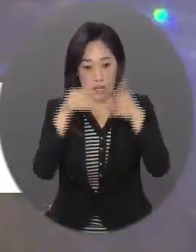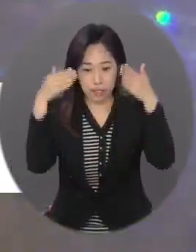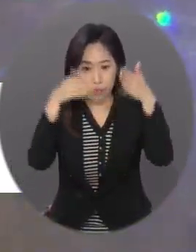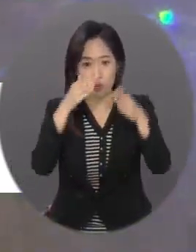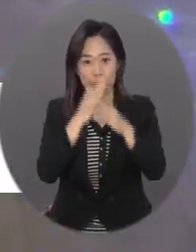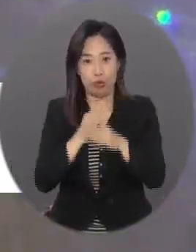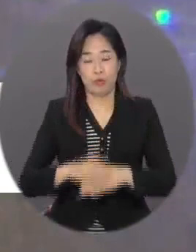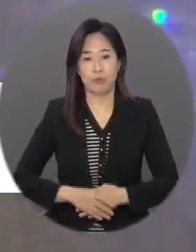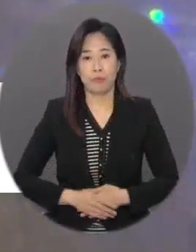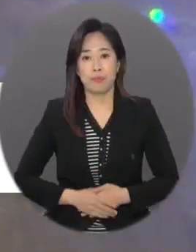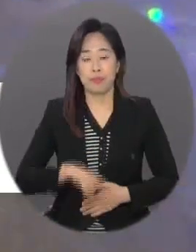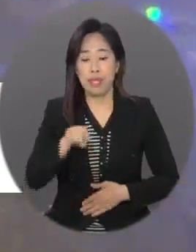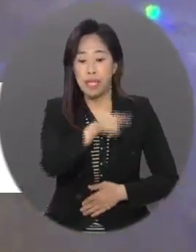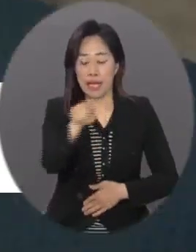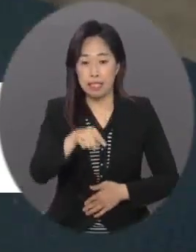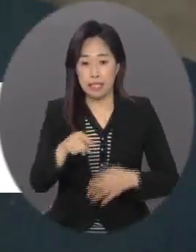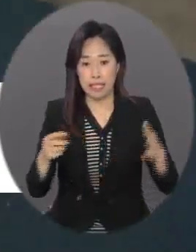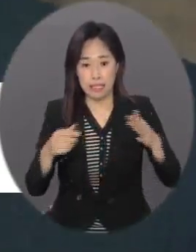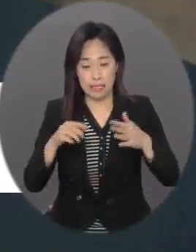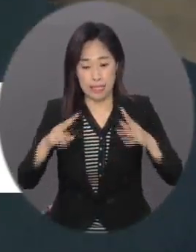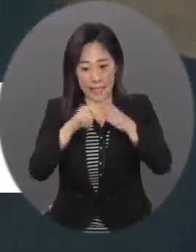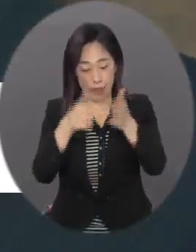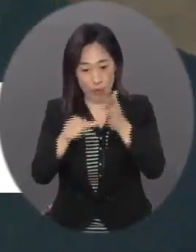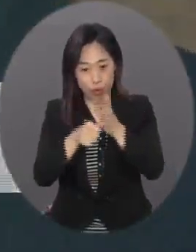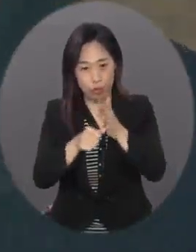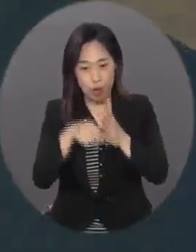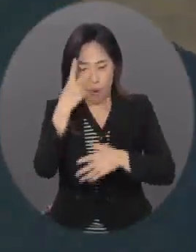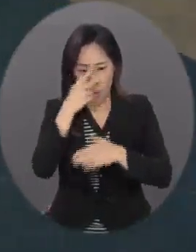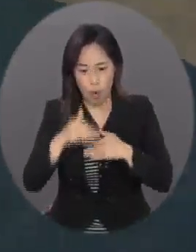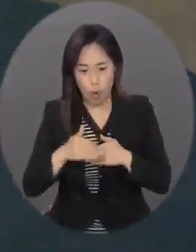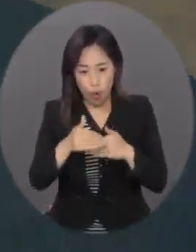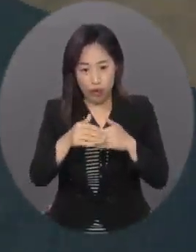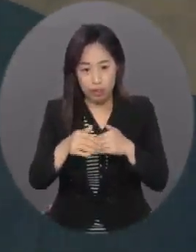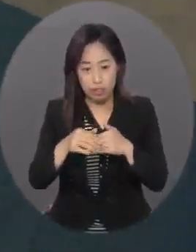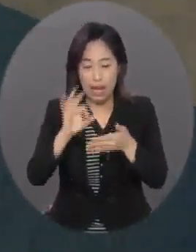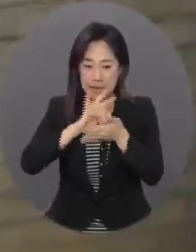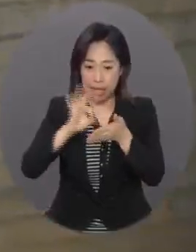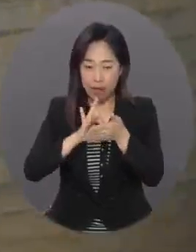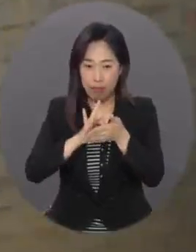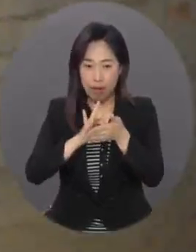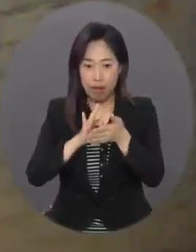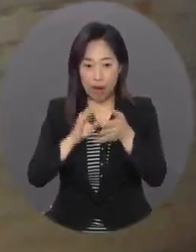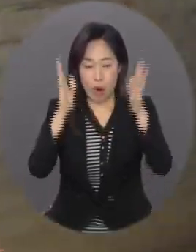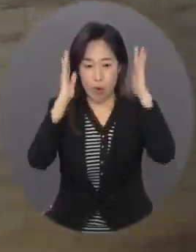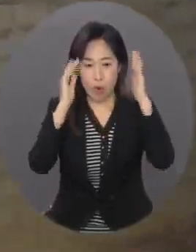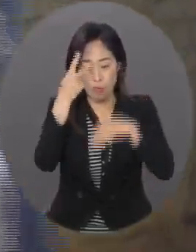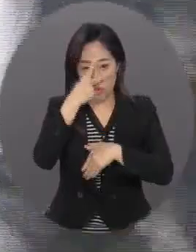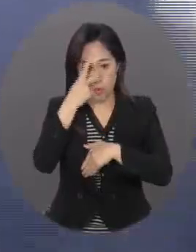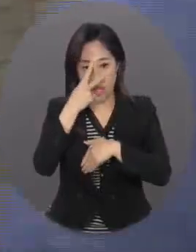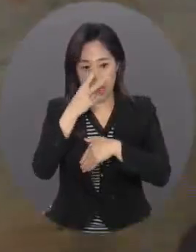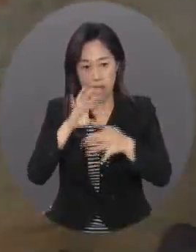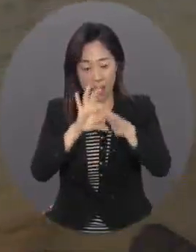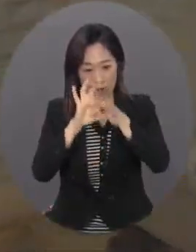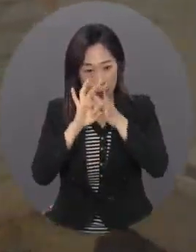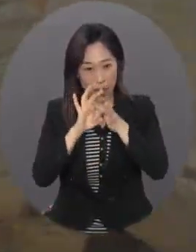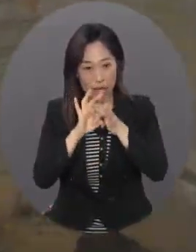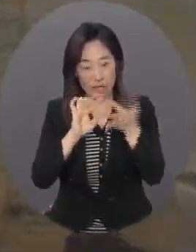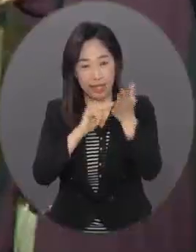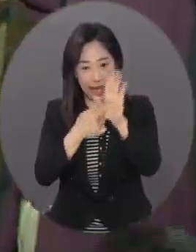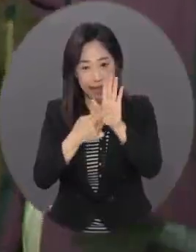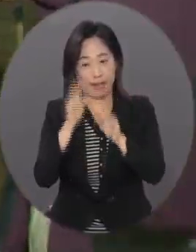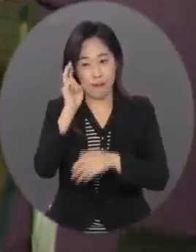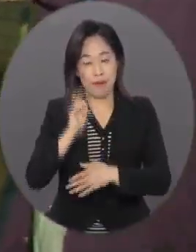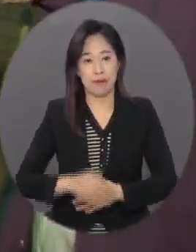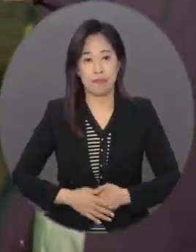주력했습니다 이들 시설물에 조성 경위와 자세한 용도로는 박수 조사 등을 통해 규명 내외로 예정이다